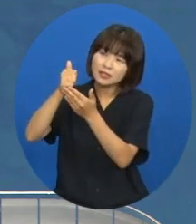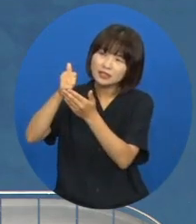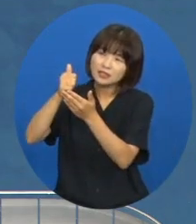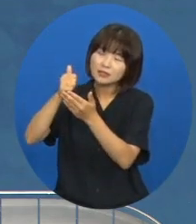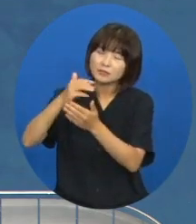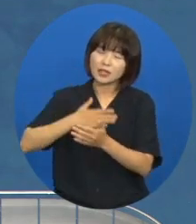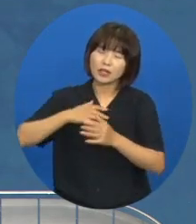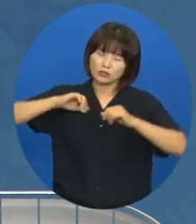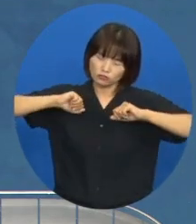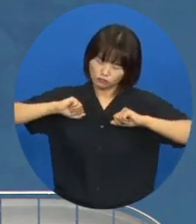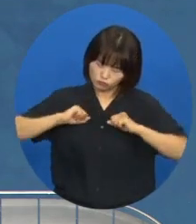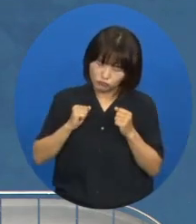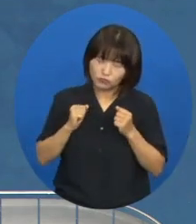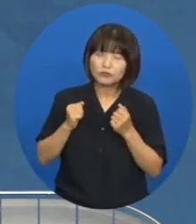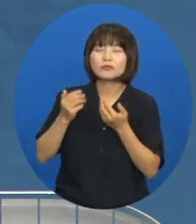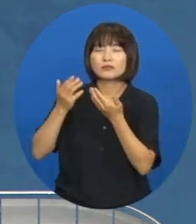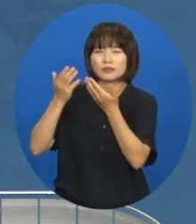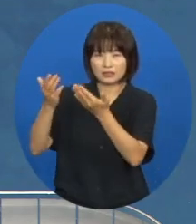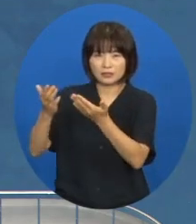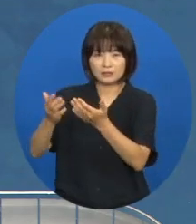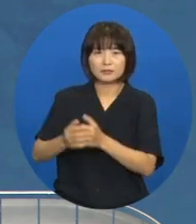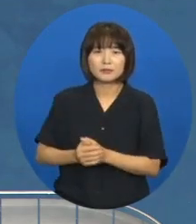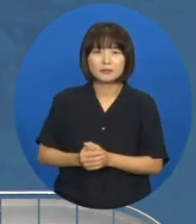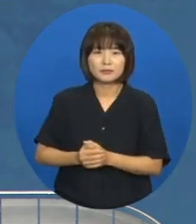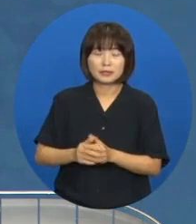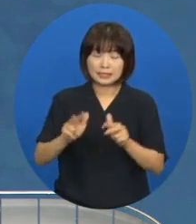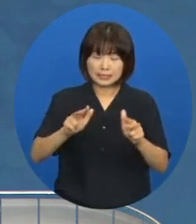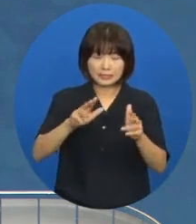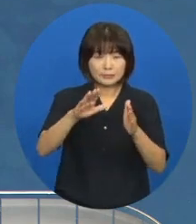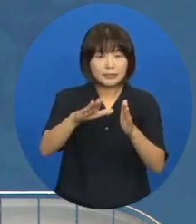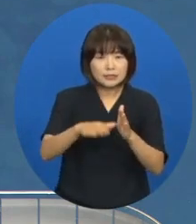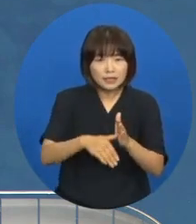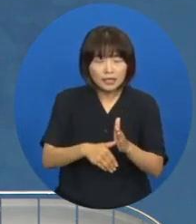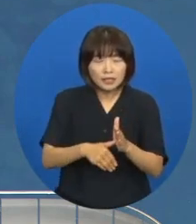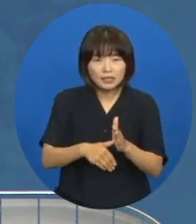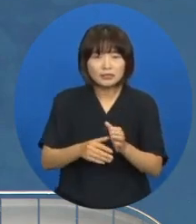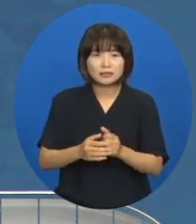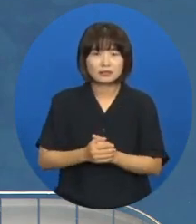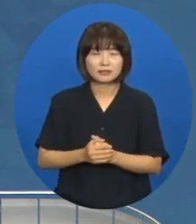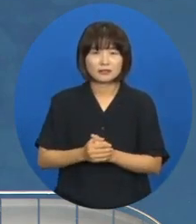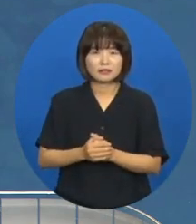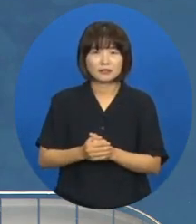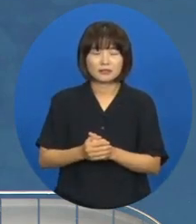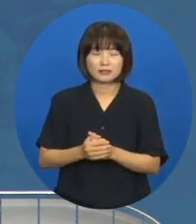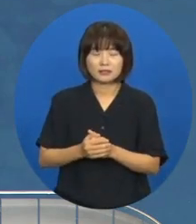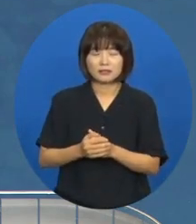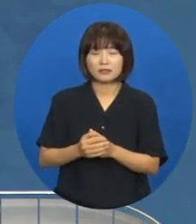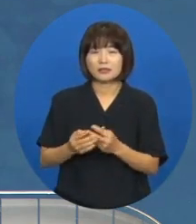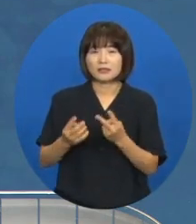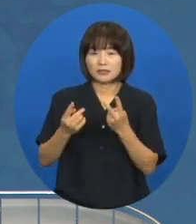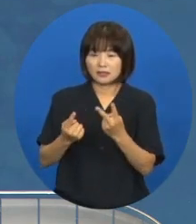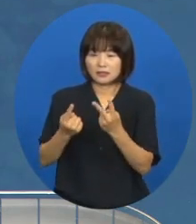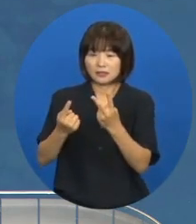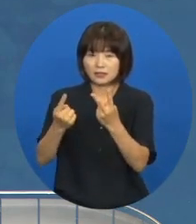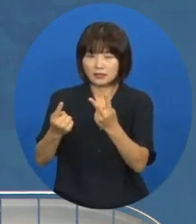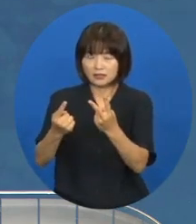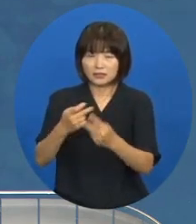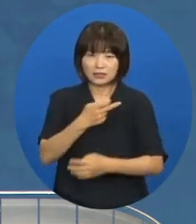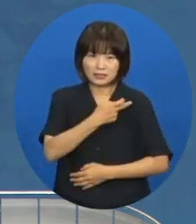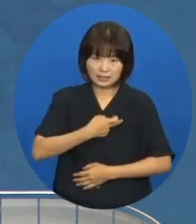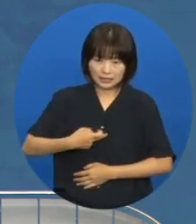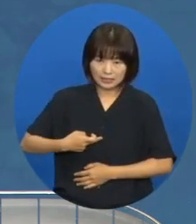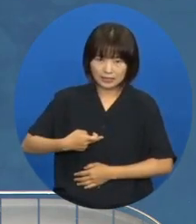그렇게 순종하겠습니다. 지금 이 시대는 엠마오로 가는 두 제자가 주님이 함께